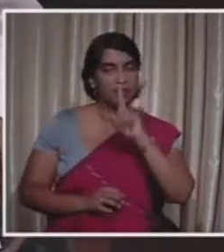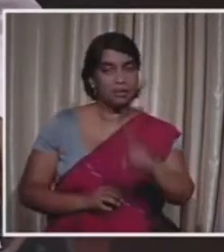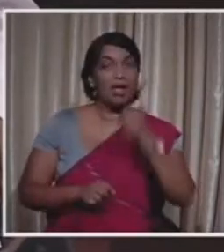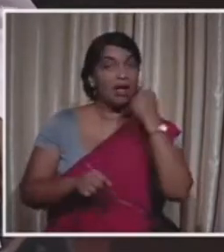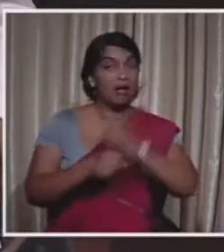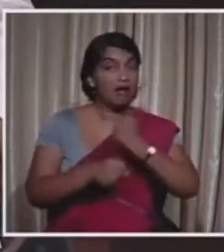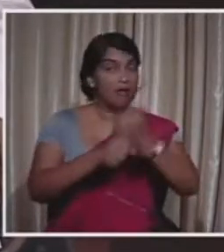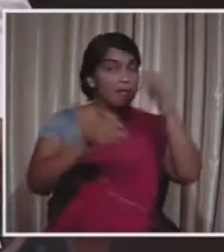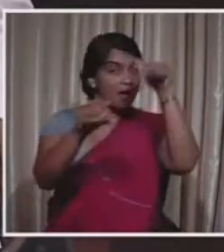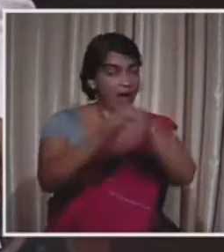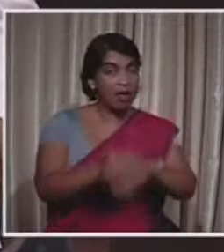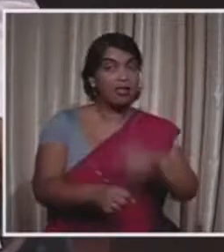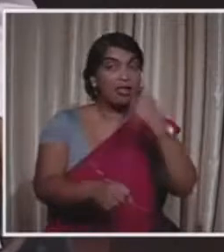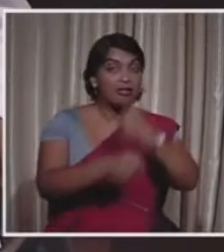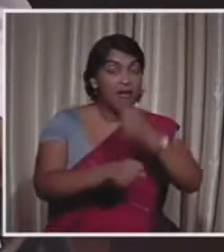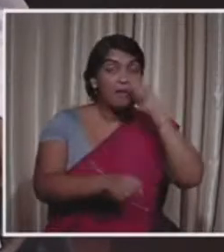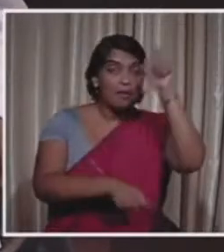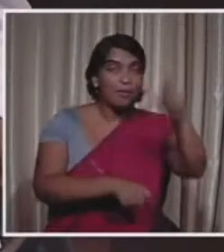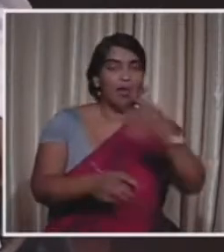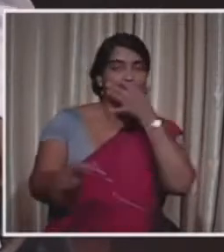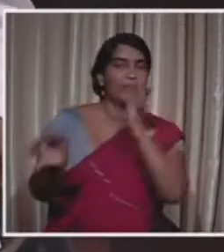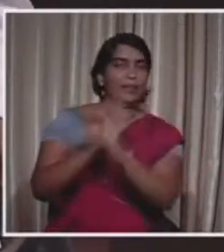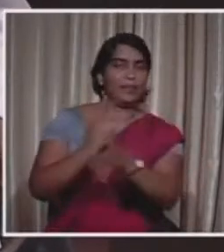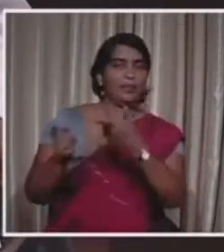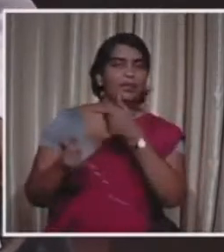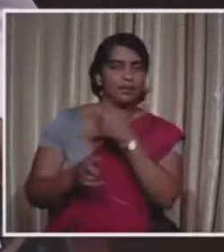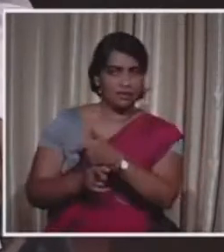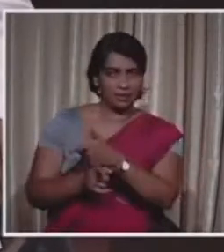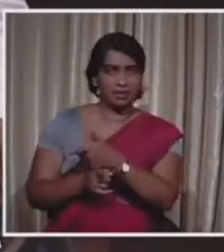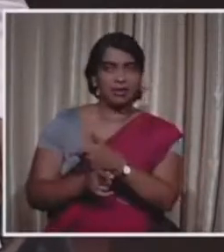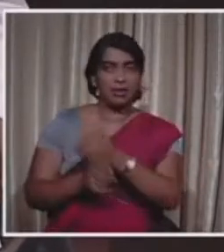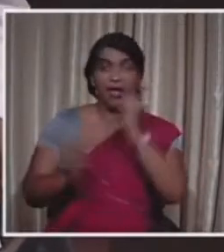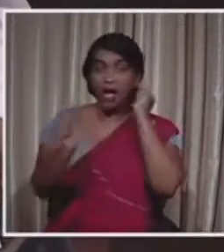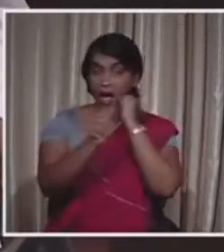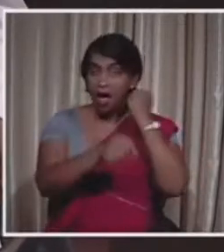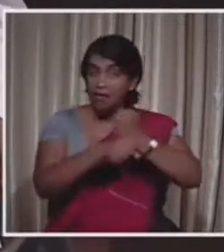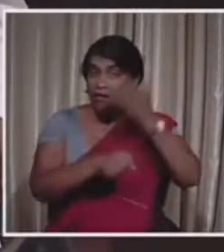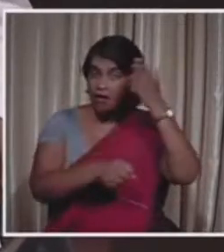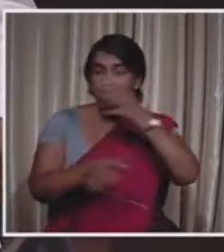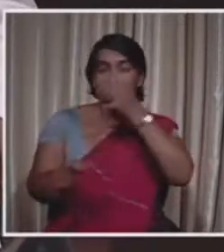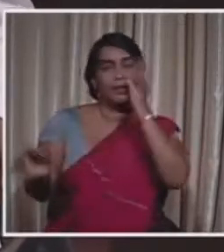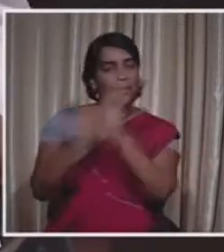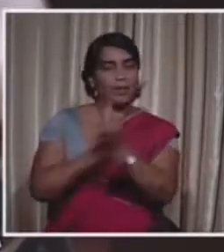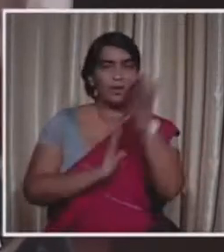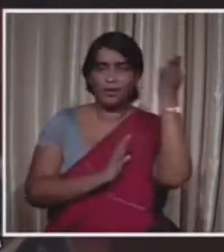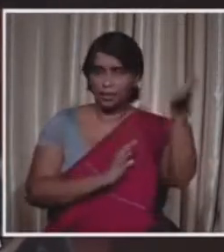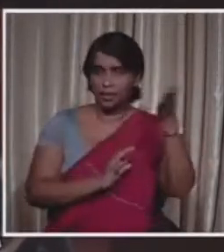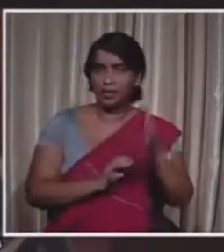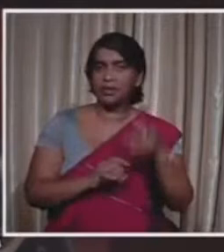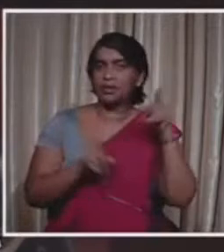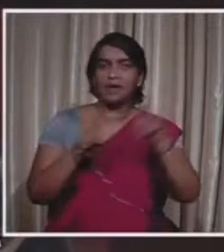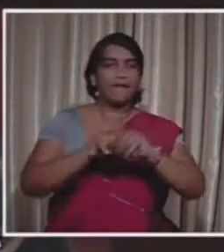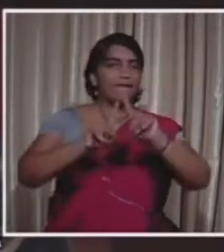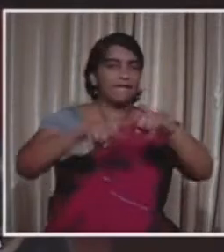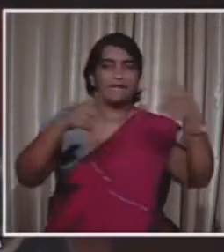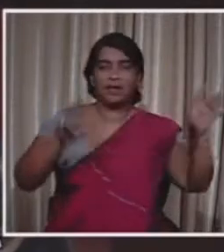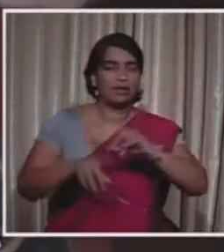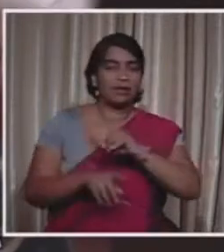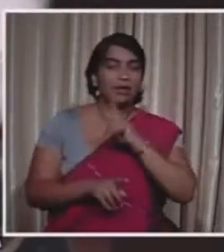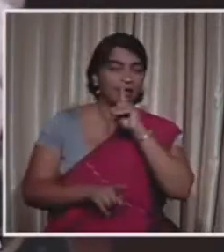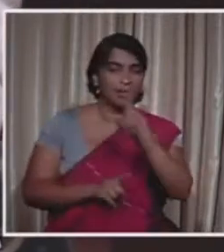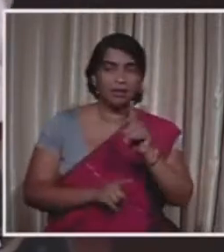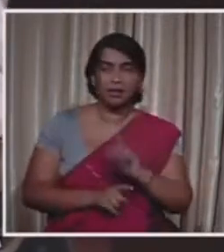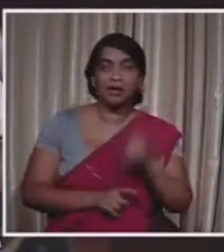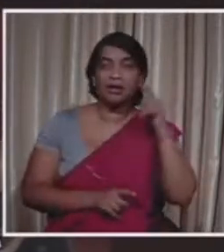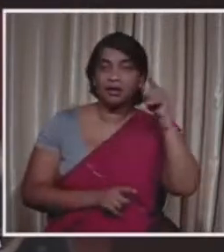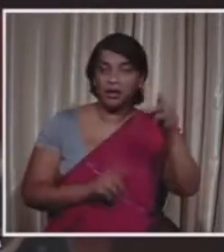ආණ්ඩුව ඇතුලේ ආණ්ඩුවෙම ගෝල බාලෙන් ගිනි තිබ්බේ, ආණ්ඩුවේ නියෝජිතයෝ ගිනි තිබ්බේ. ඒව ගැන කවුරුත් නැහැ කතා කරන්නේ.